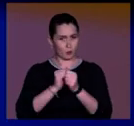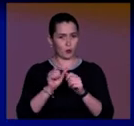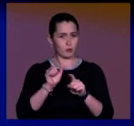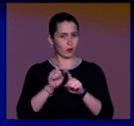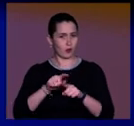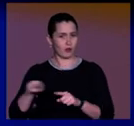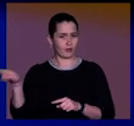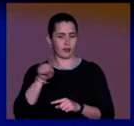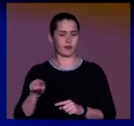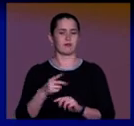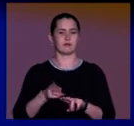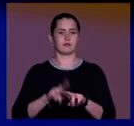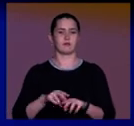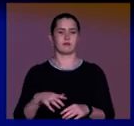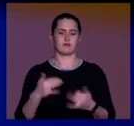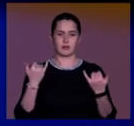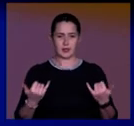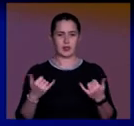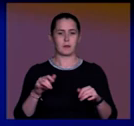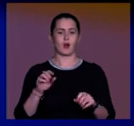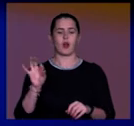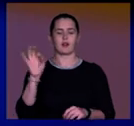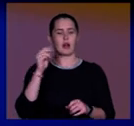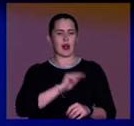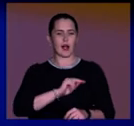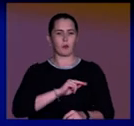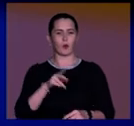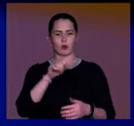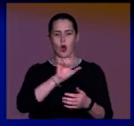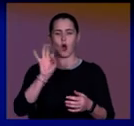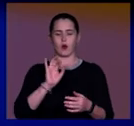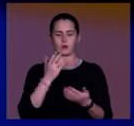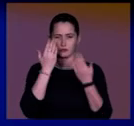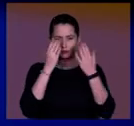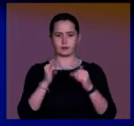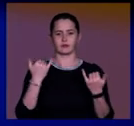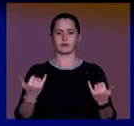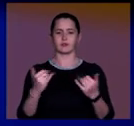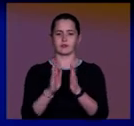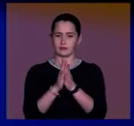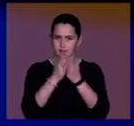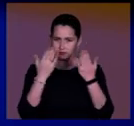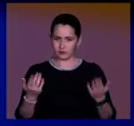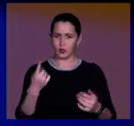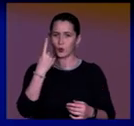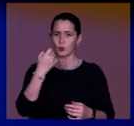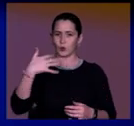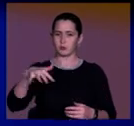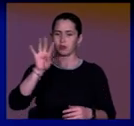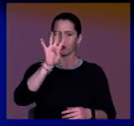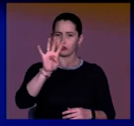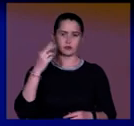но тогда переходим к работе над произведением откройте свои учебники на странице 154